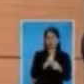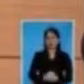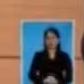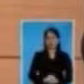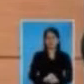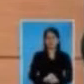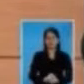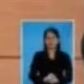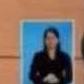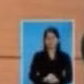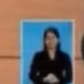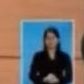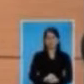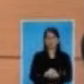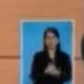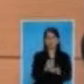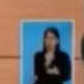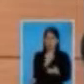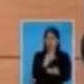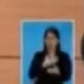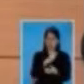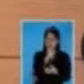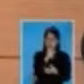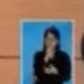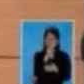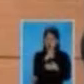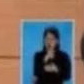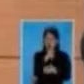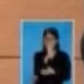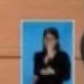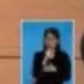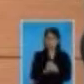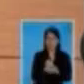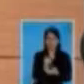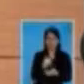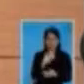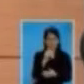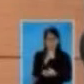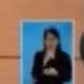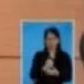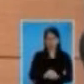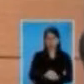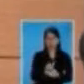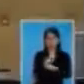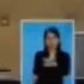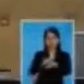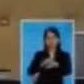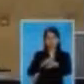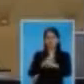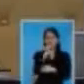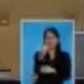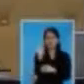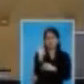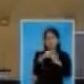ยังจะว่าผมพูดเท็จไม่ได้นะครับ มีในตัวร่างเลยแหละครับคุณวิเชษในตัวร่าง ค่ะตลอดทั้งวันวันนี้นะคะก็มี